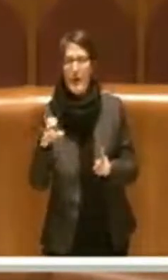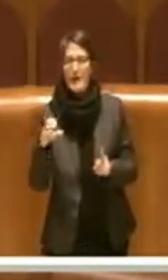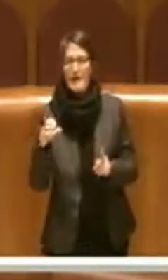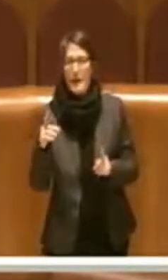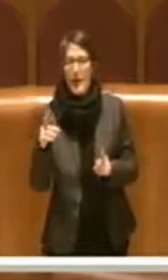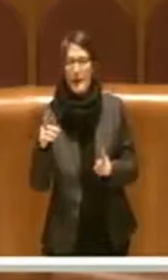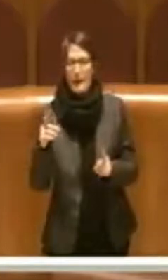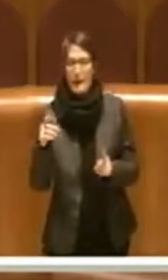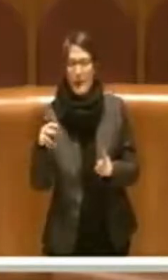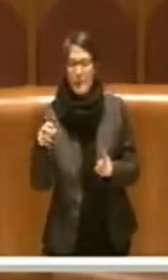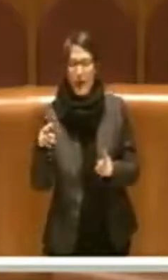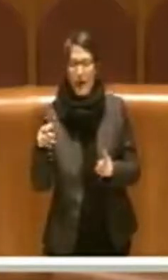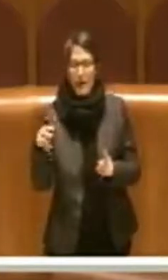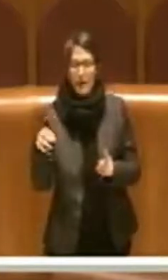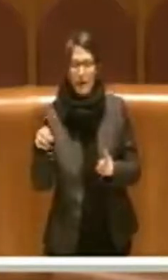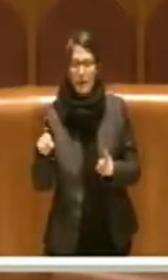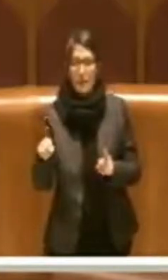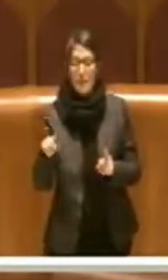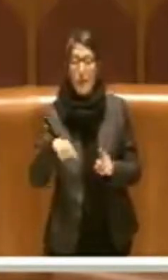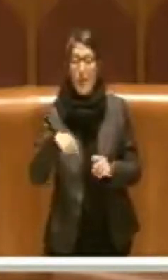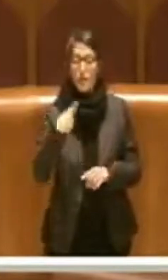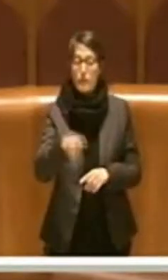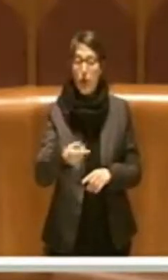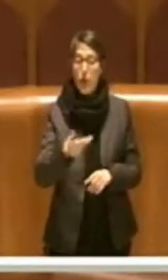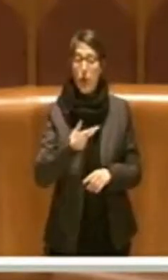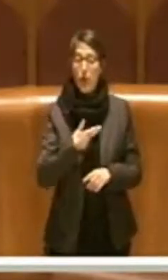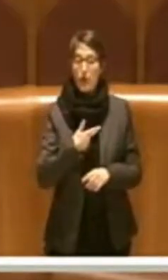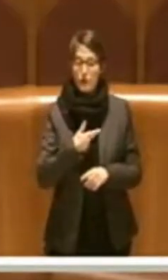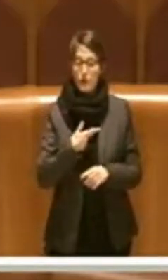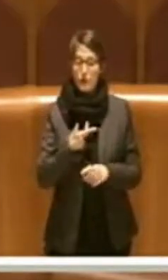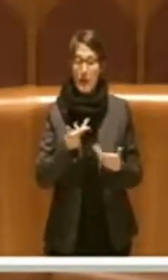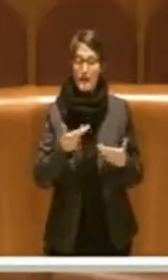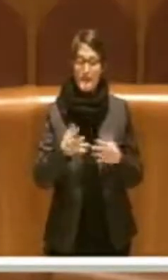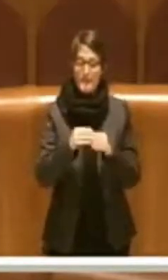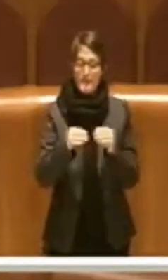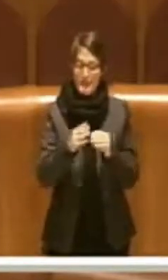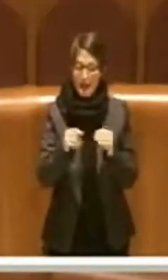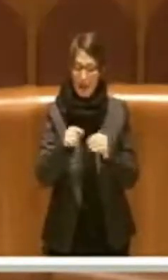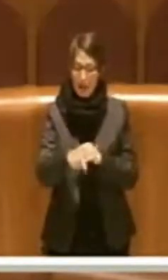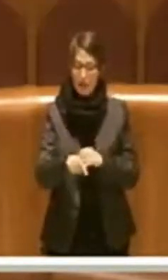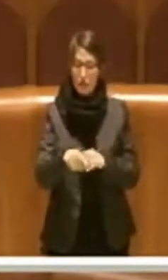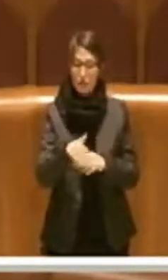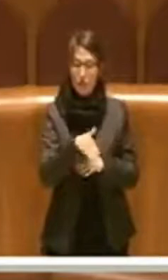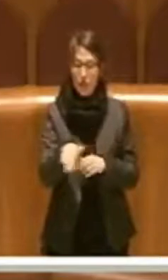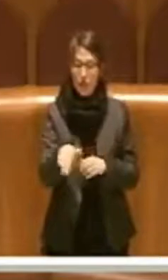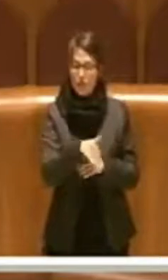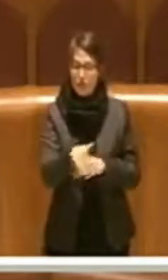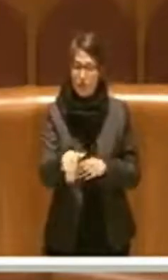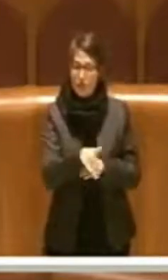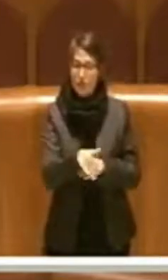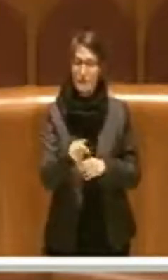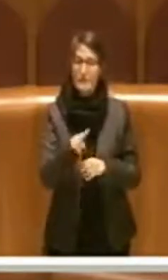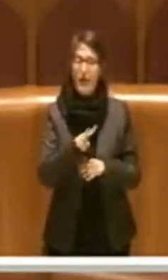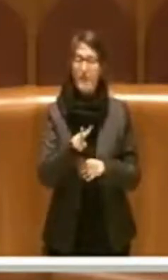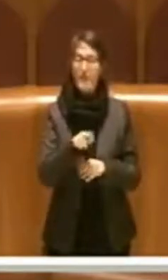poi la sistemazione del tratto di via di Selva Candida proprio da via